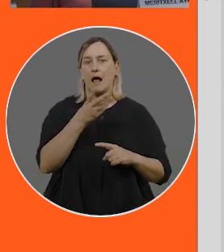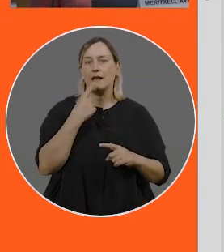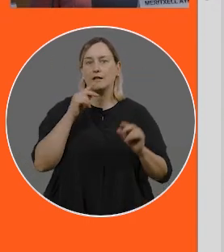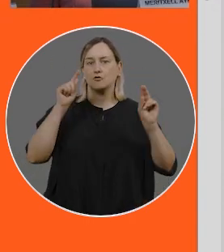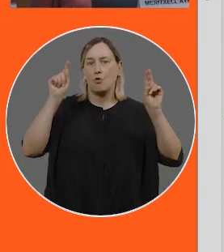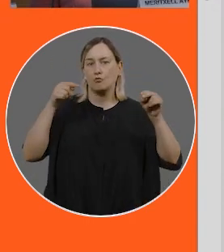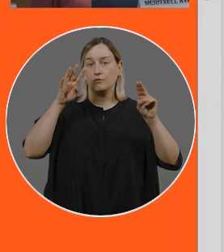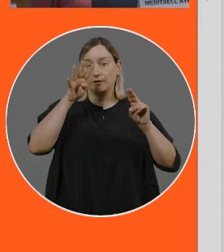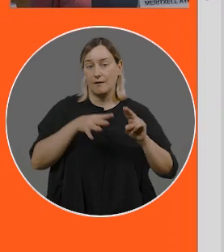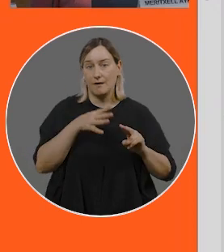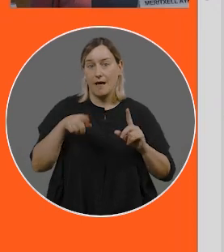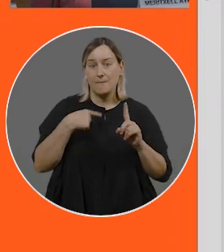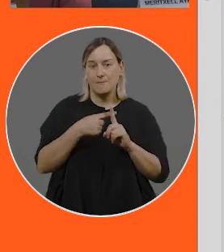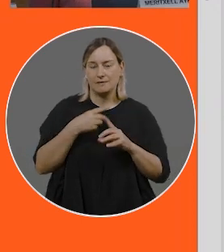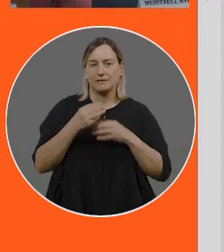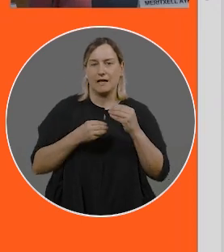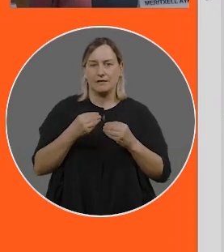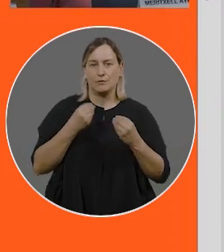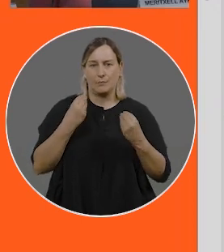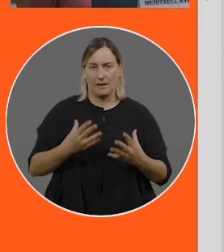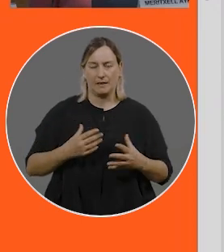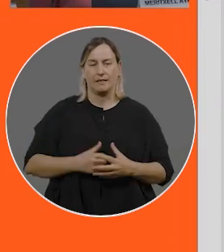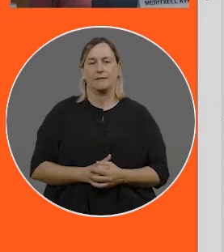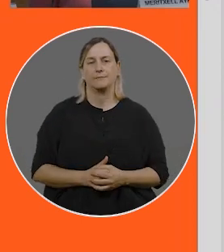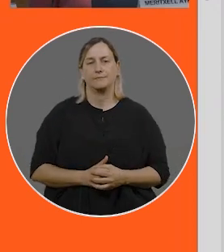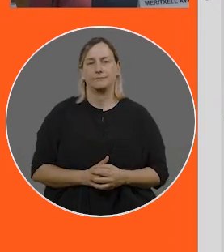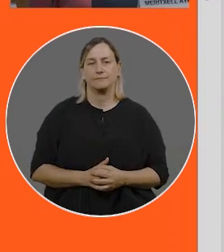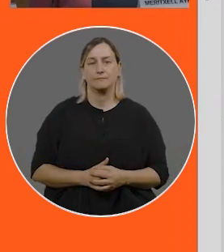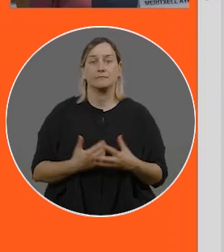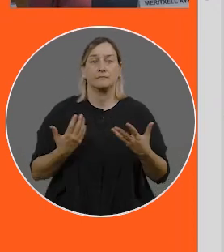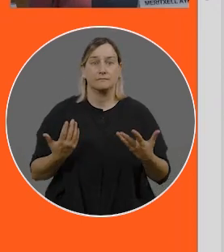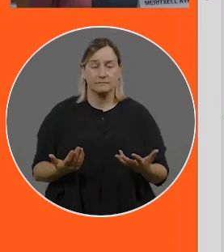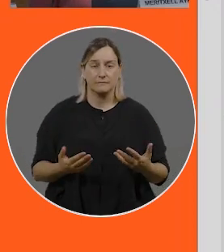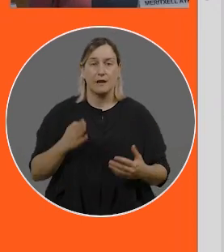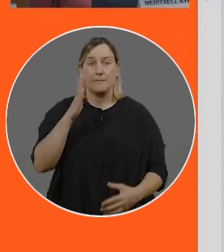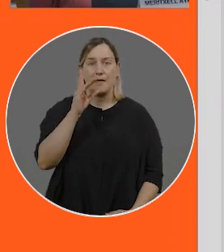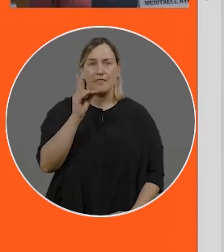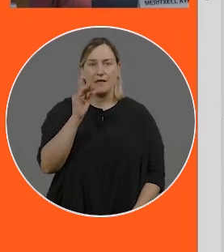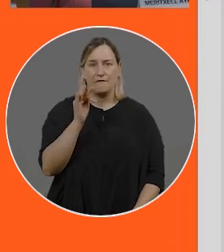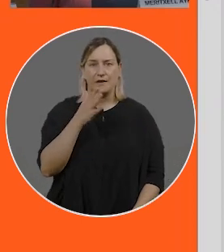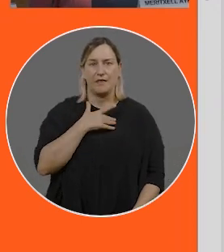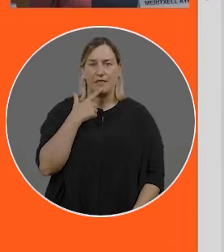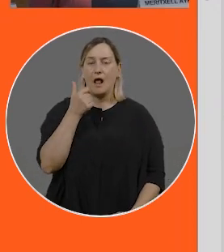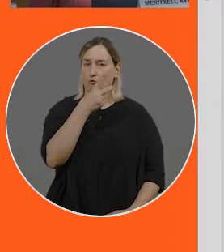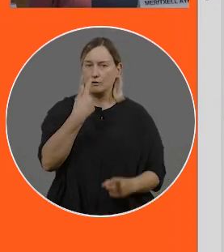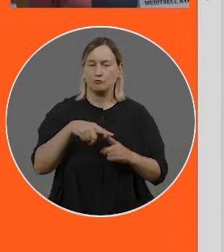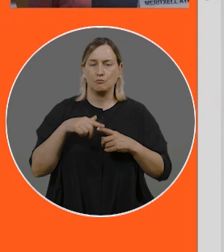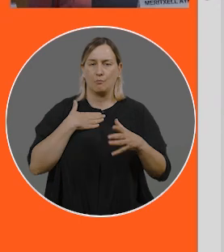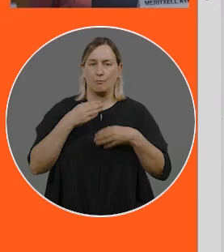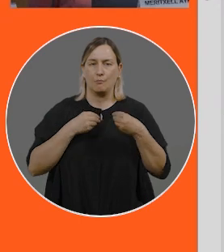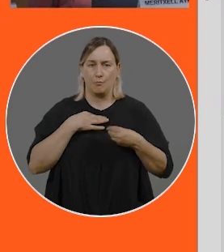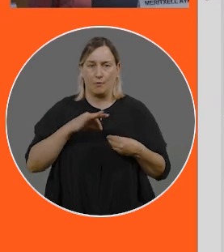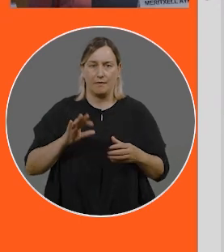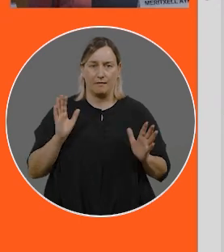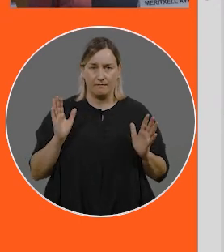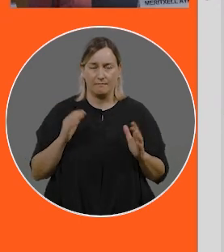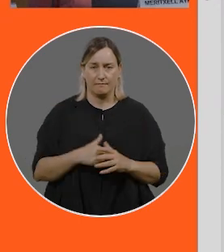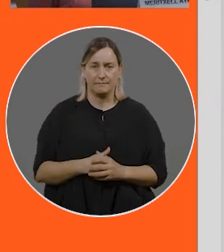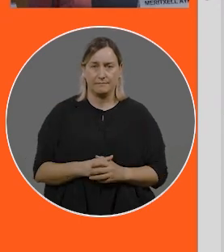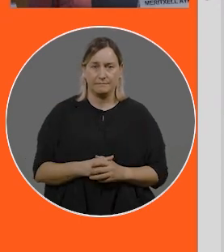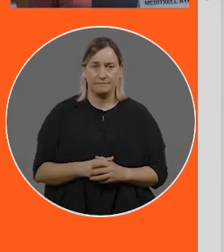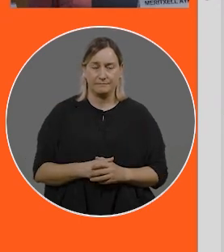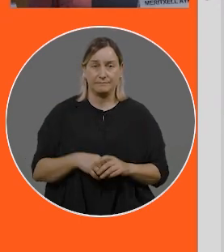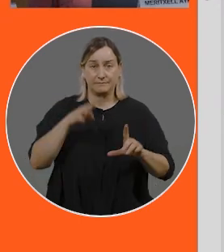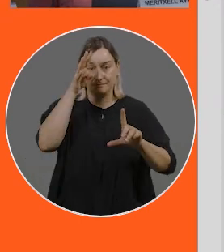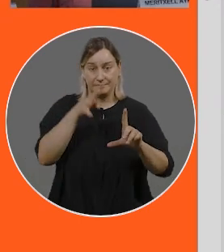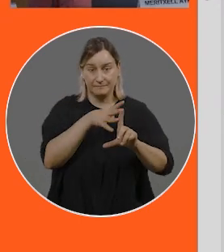i a més està ben feta. Per tant, en els PDFs podem fer coses ben fetes també. Aquestes taules s'han de fer bé tant a